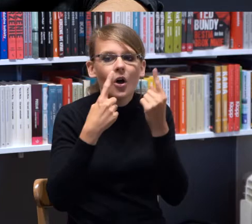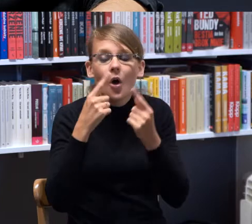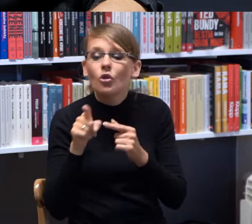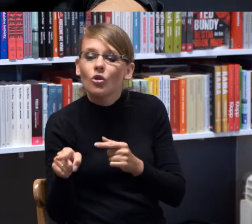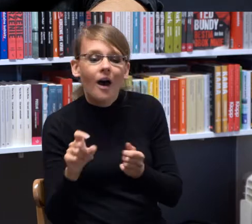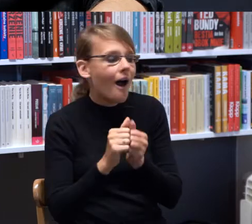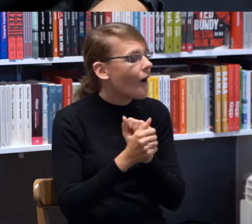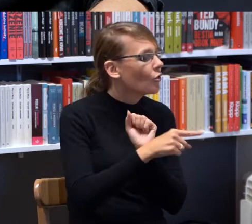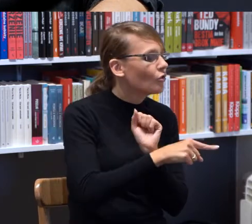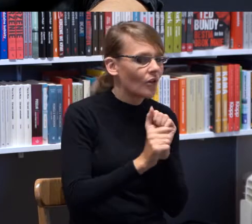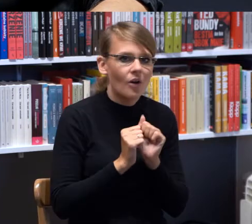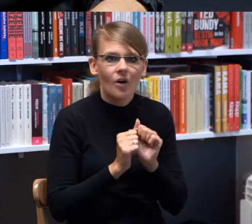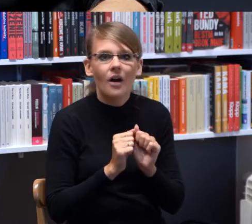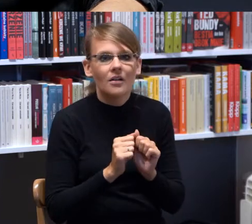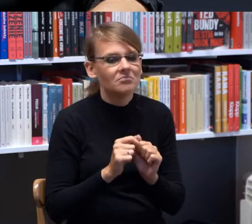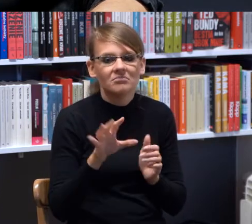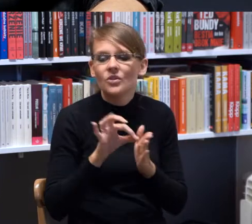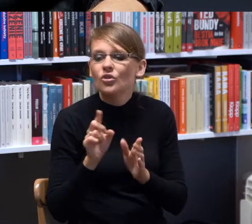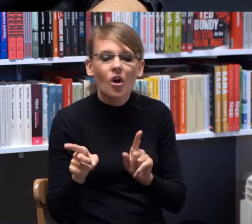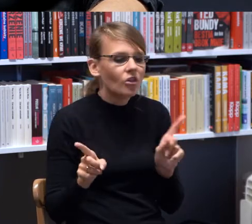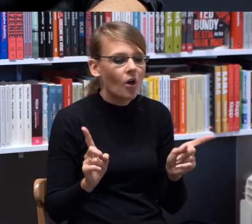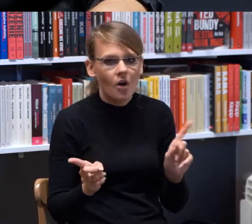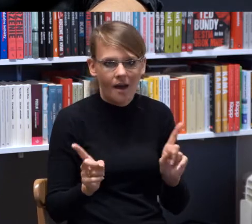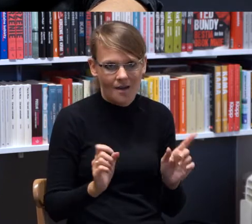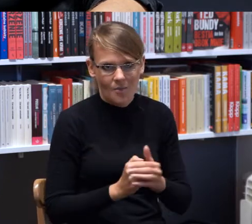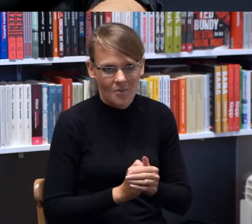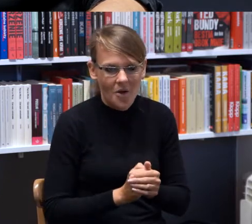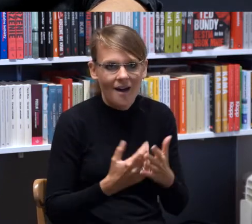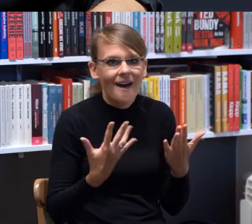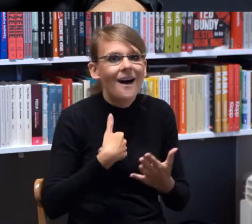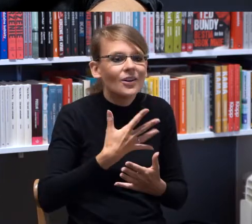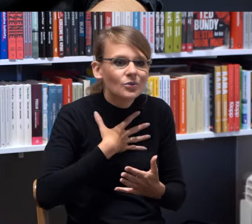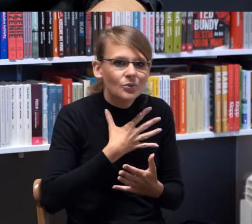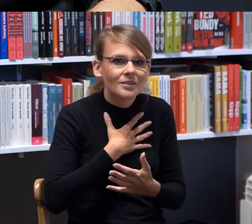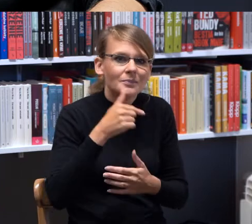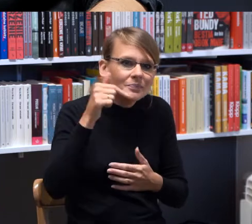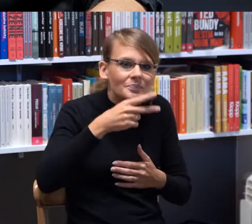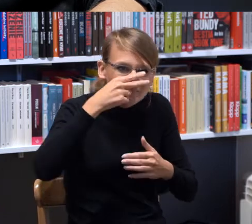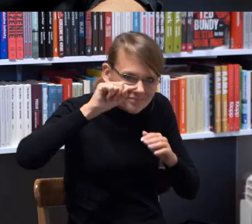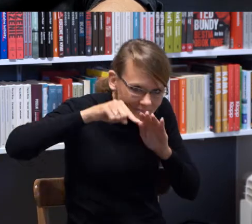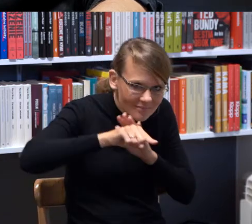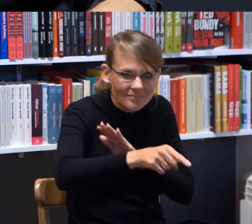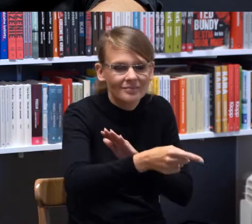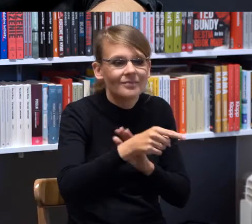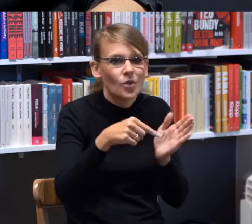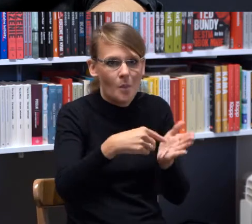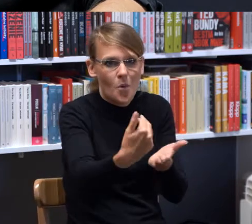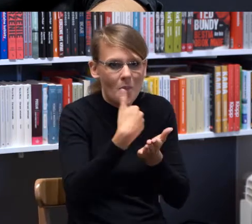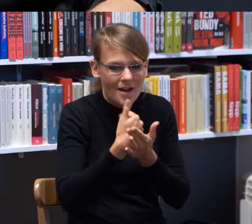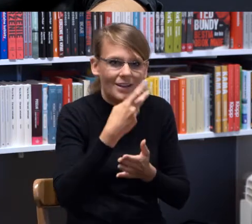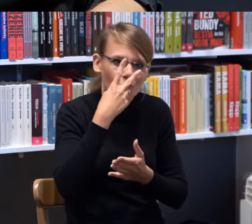jednego, albo drugiego. Że coś jest albo takie. I mam wrażenie właśnie, że to sięganie dalej, ono nam pozwala